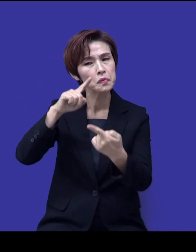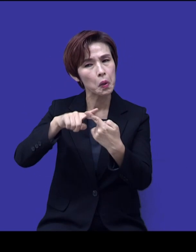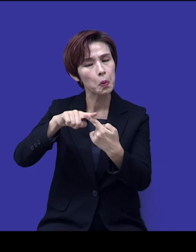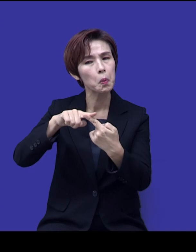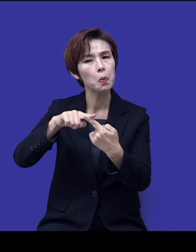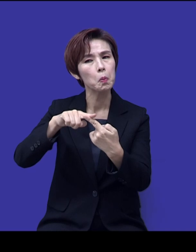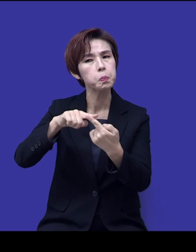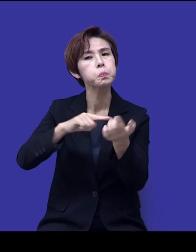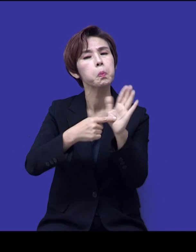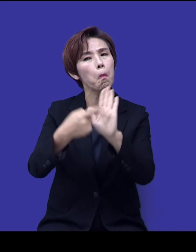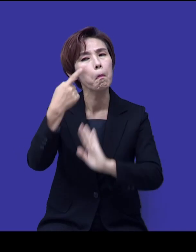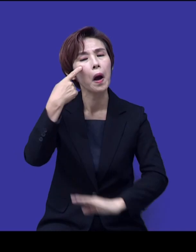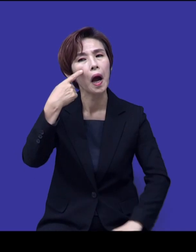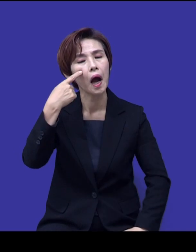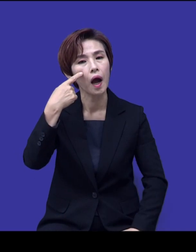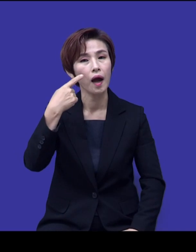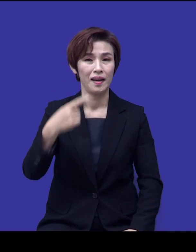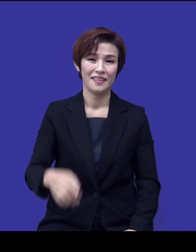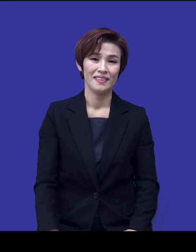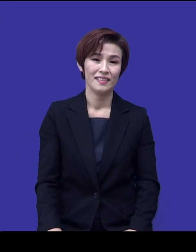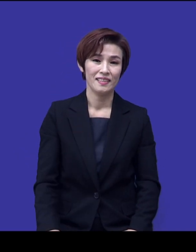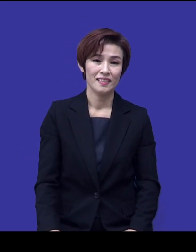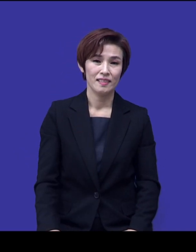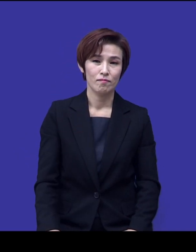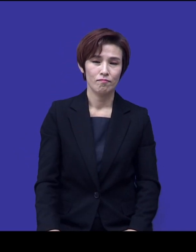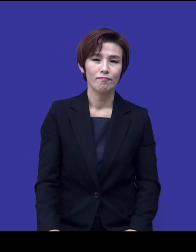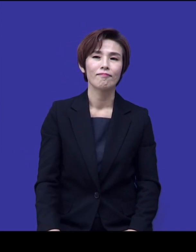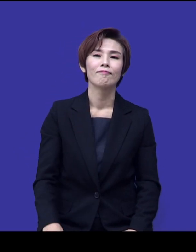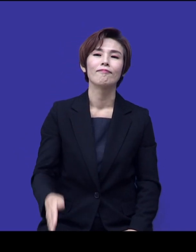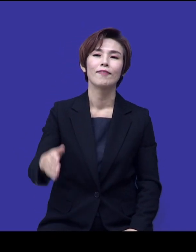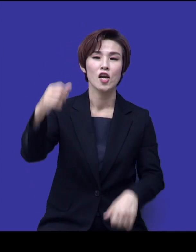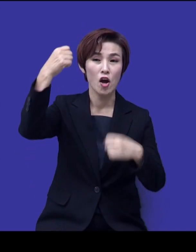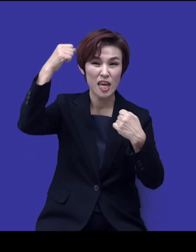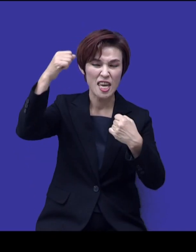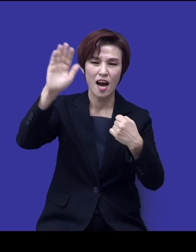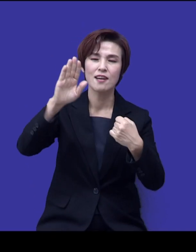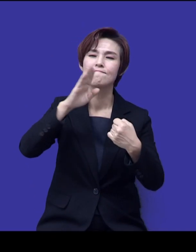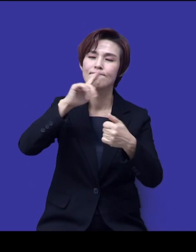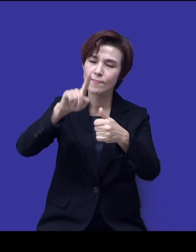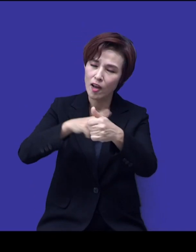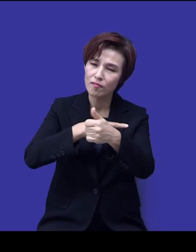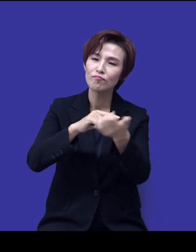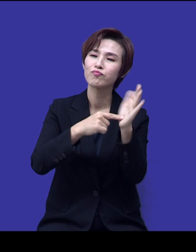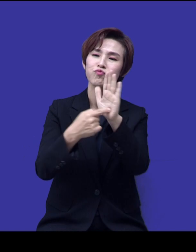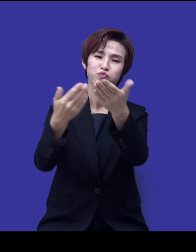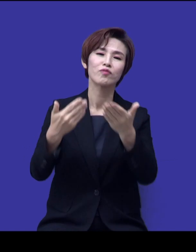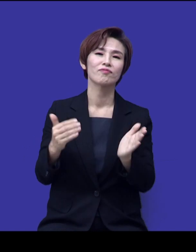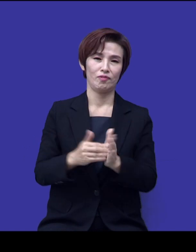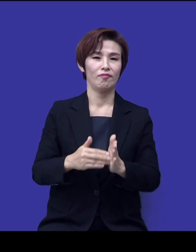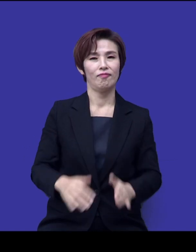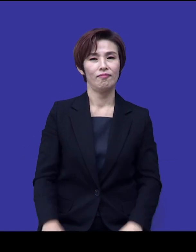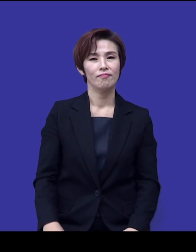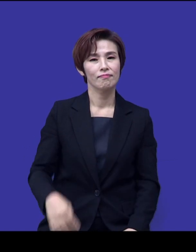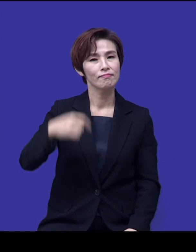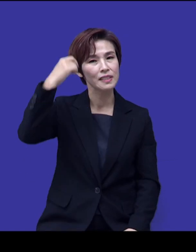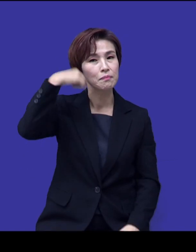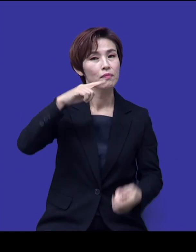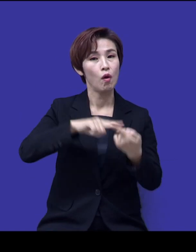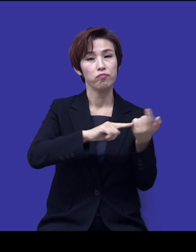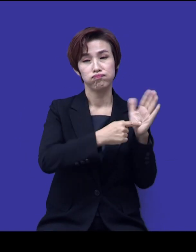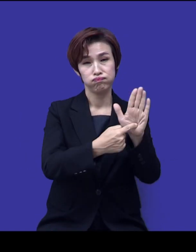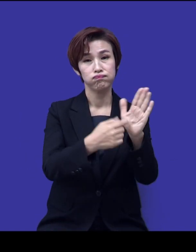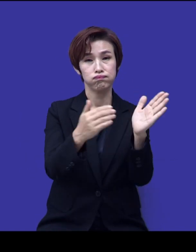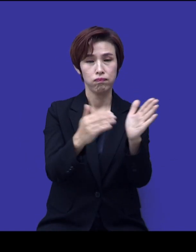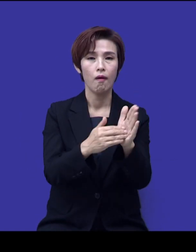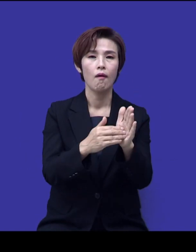보여라. 예. 다행히 그들이 그렇게 해줬어요. 아. 정말 연기 안 하고 그냥 자기 느낌을 그대로 얘기했는데